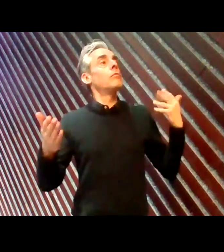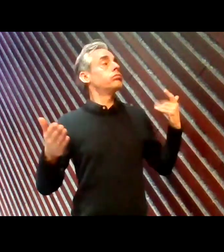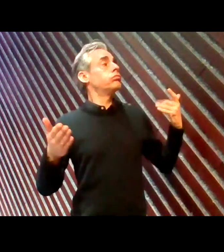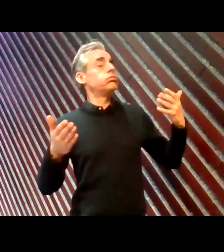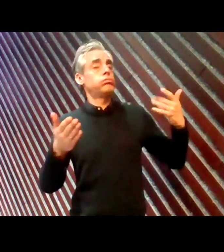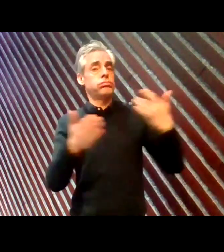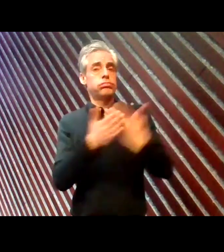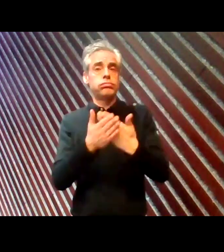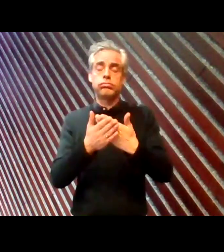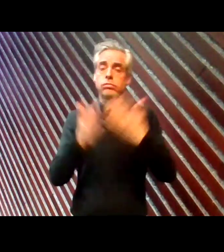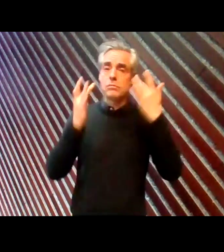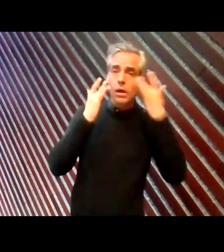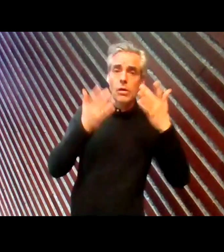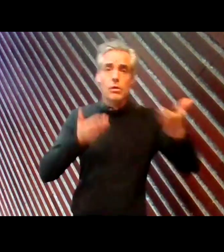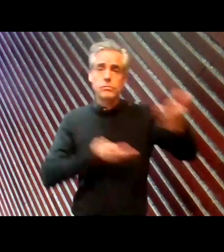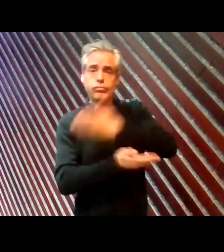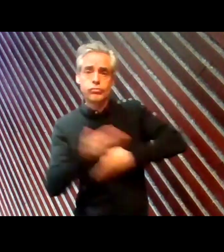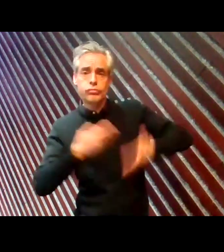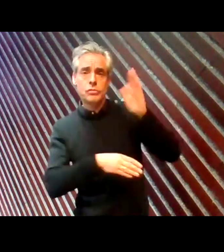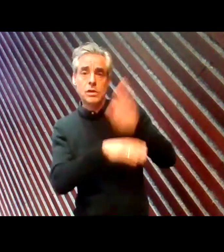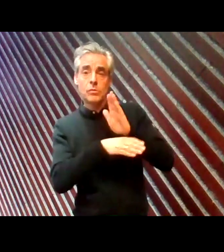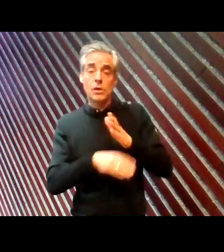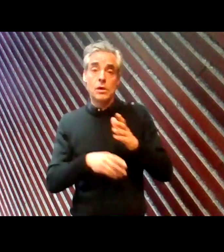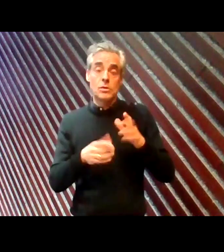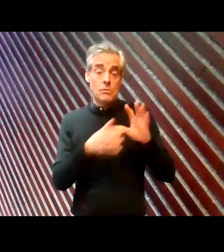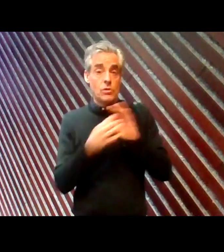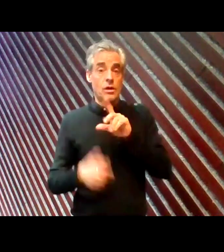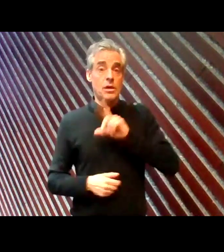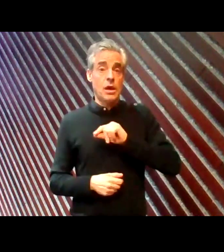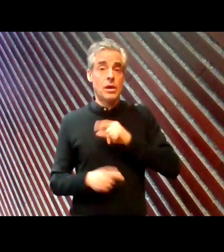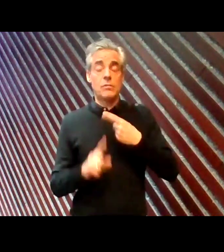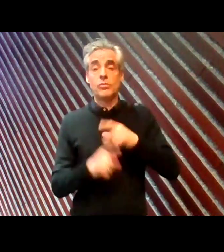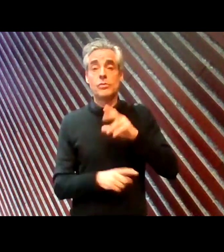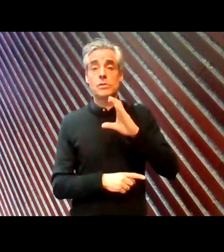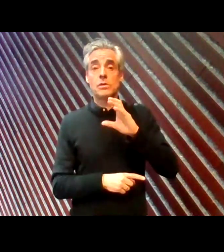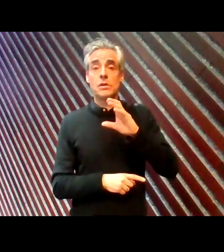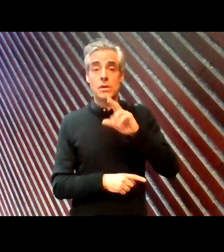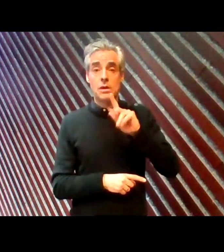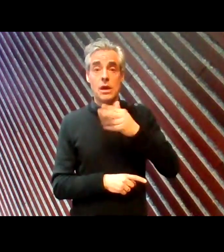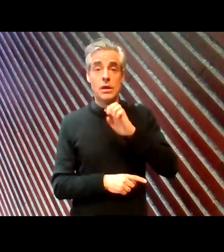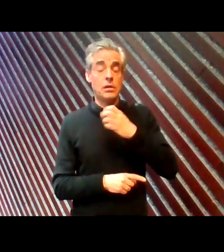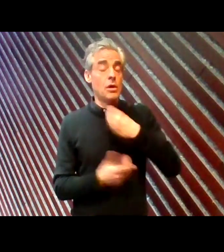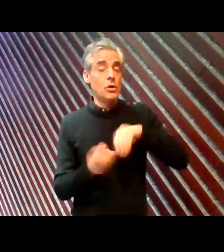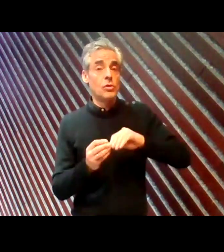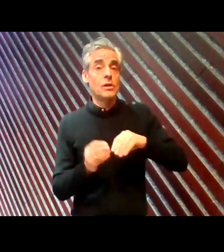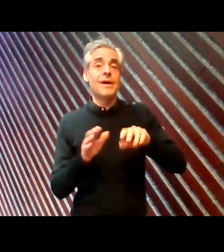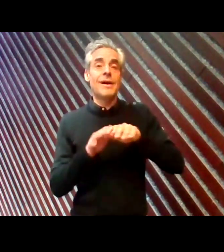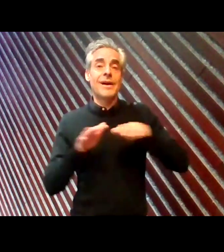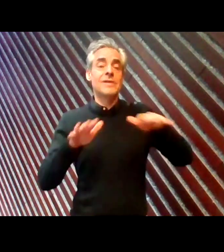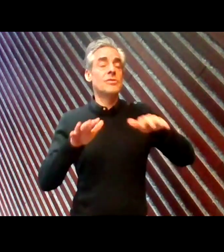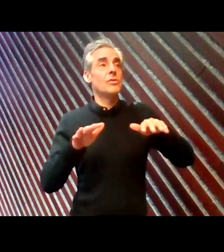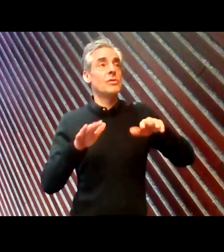expériences et tout ce qui a été développé et je souscris complètement au propos de Karine et Céline je dirais la mise en réseau des référents handicap